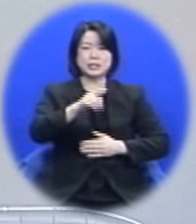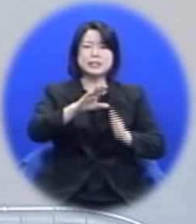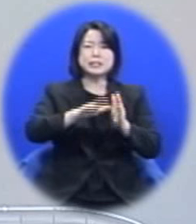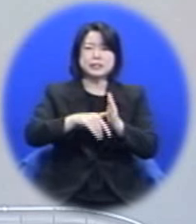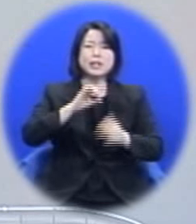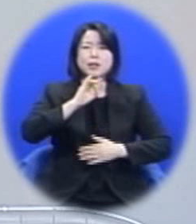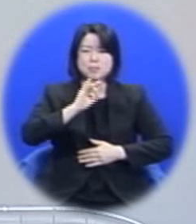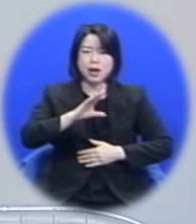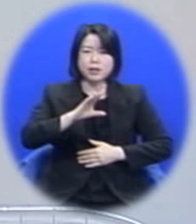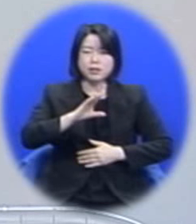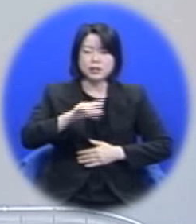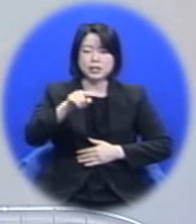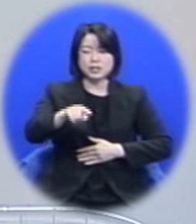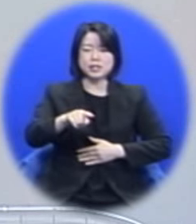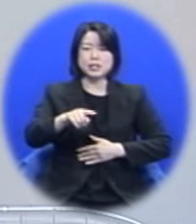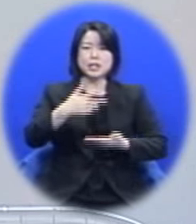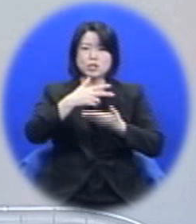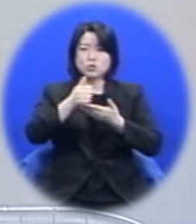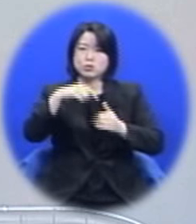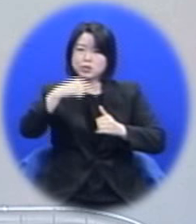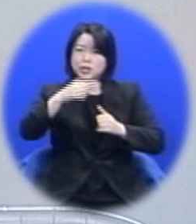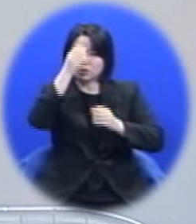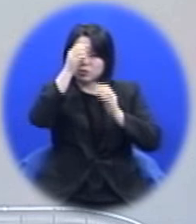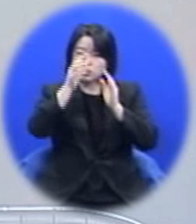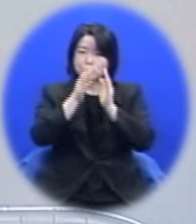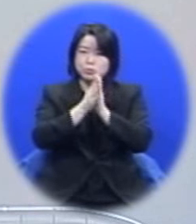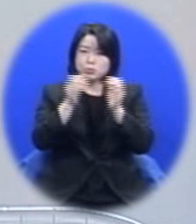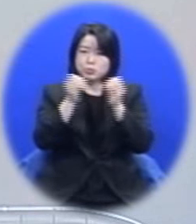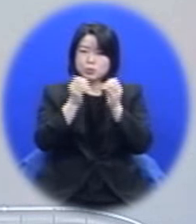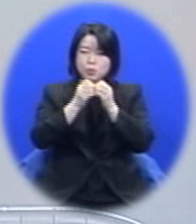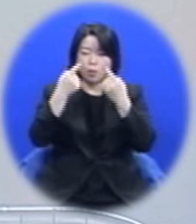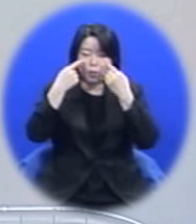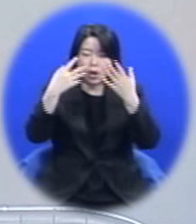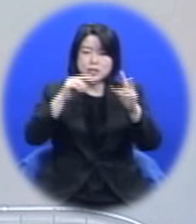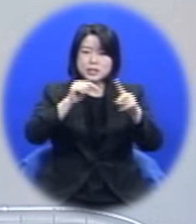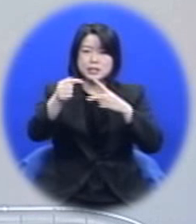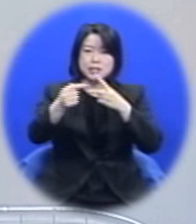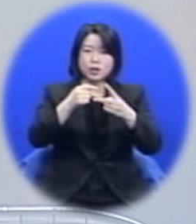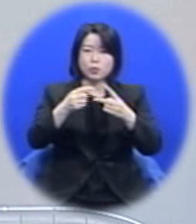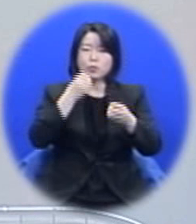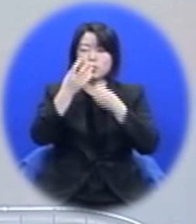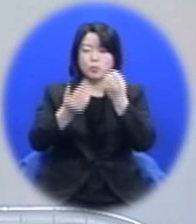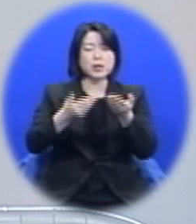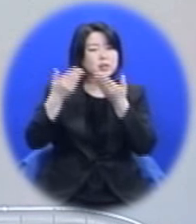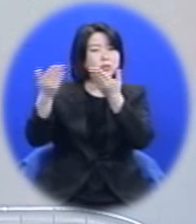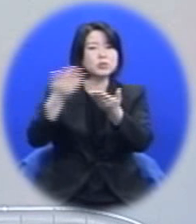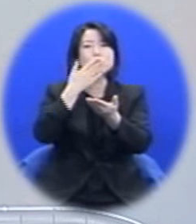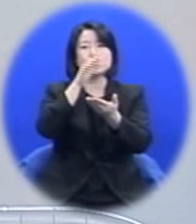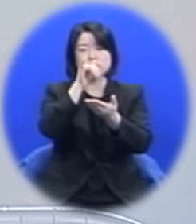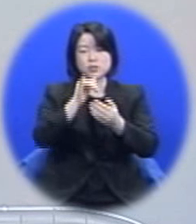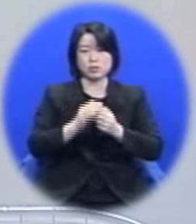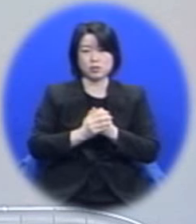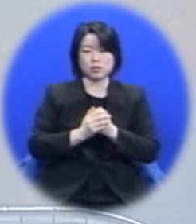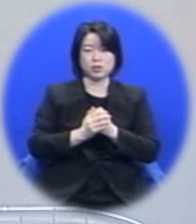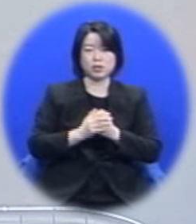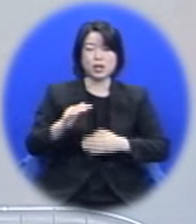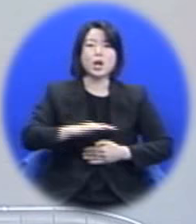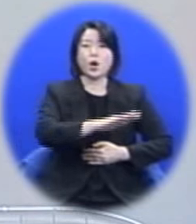그때만 이 주기도문을 정확히 이해하고 기도 드릴 수 있는 사람인 것입니다.